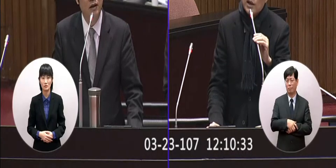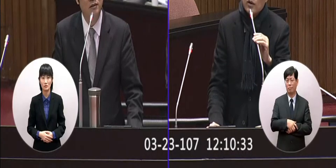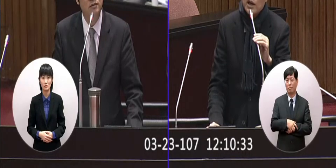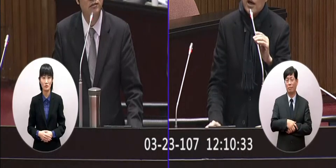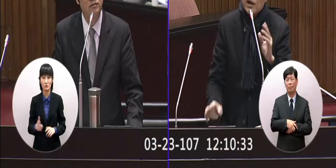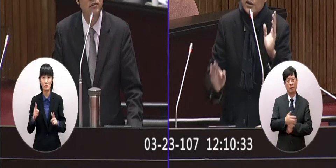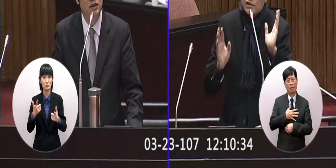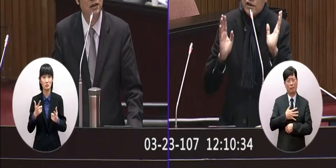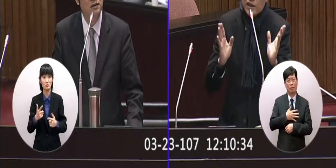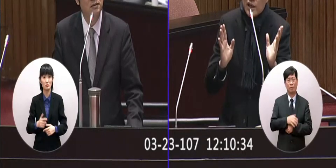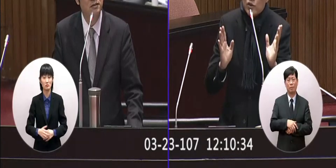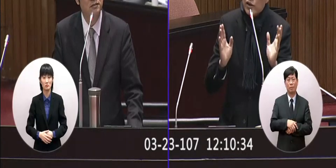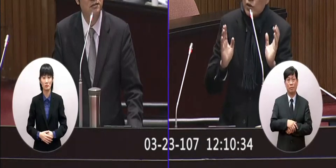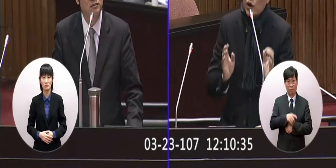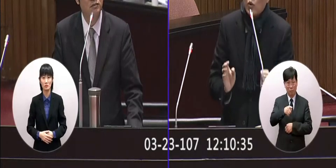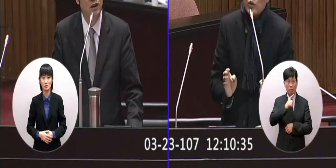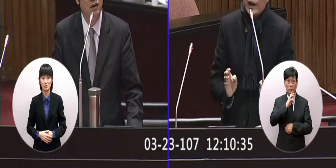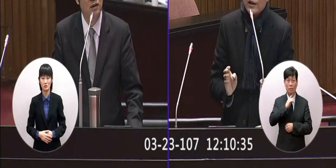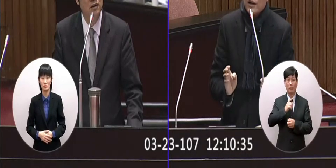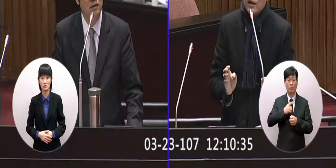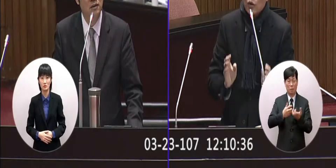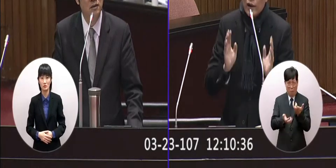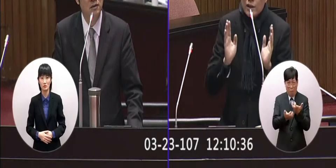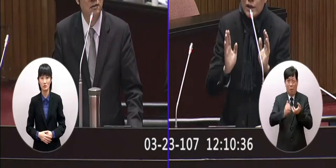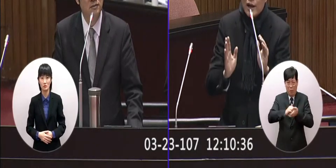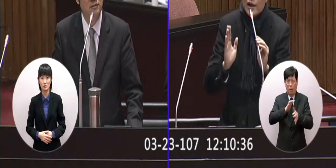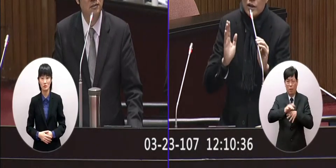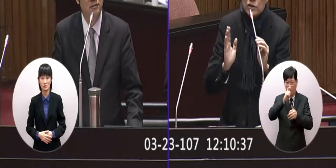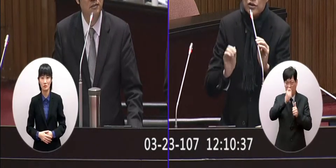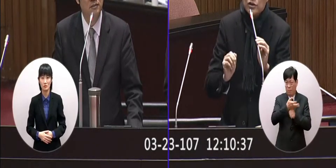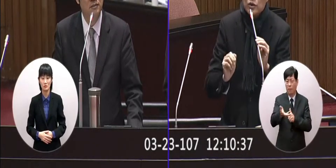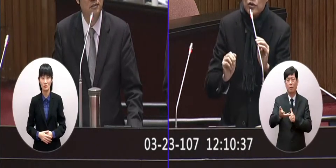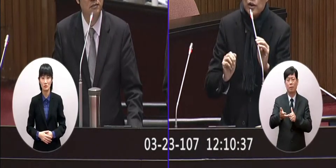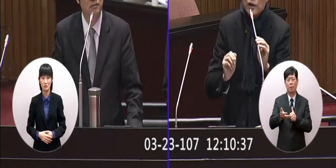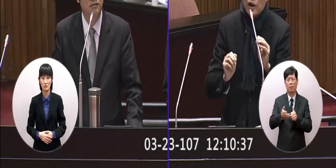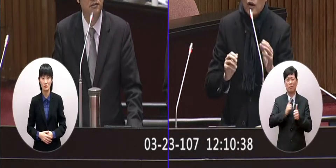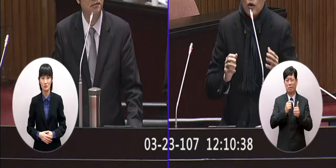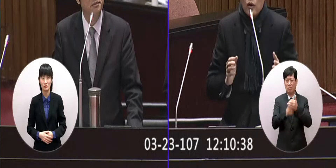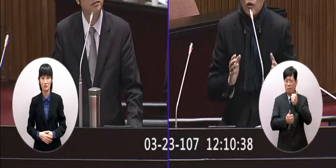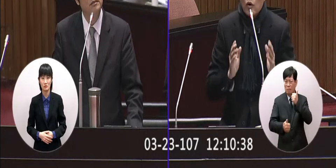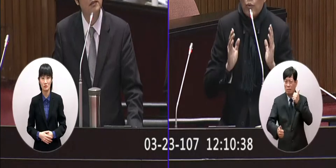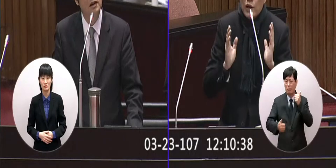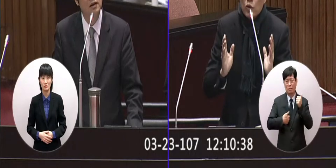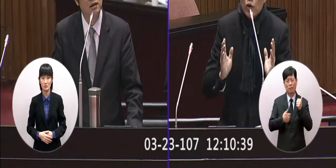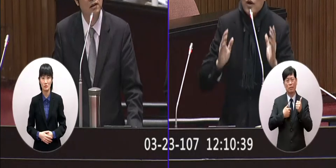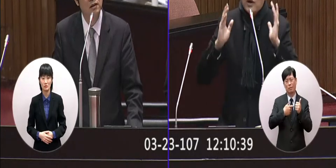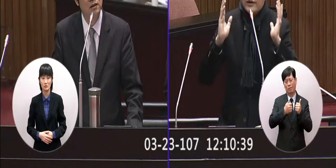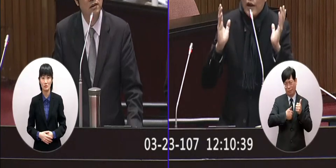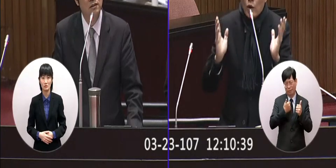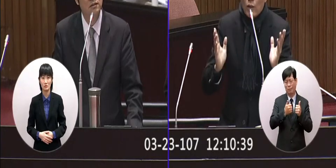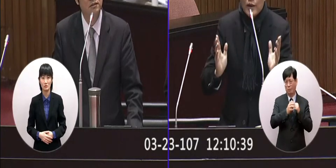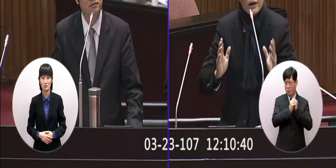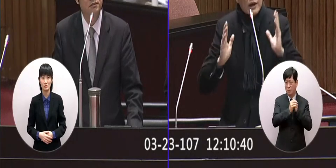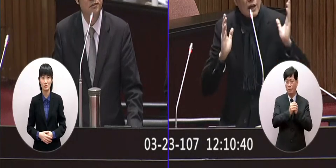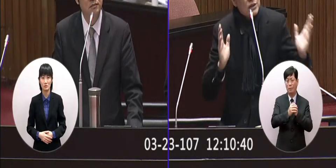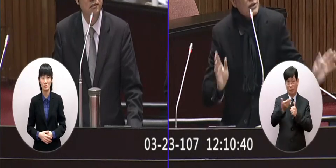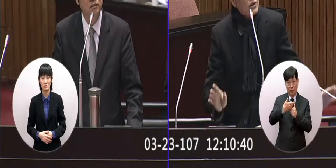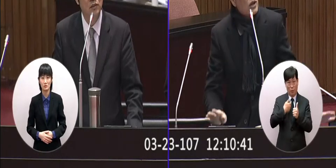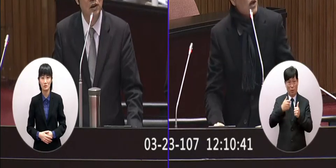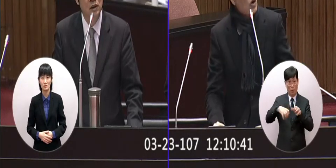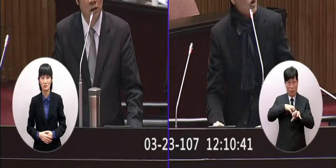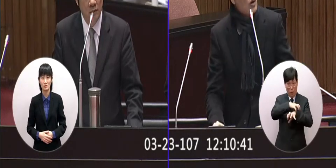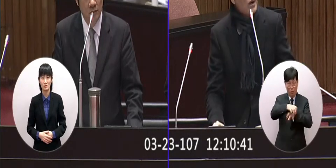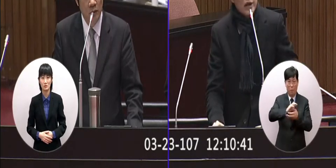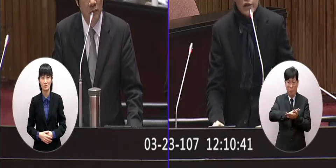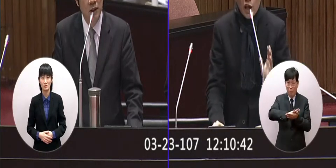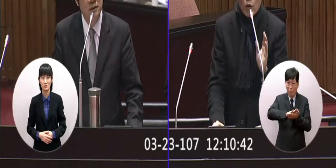染哦， 我知道，那个下去一定会有污染的。为了下一代的子子孙孙啊，我拜托 给我们一个干净